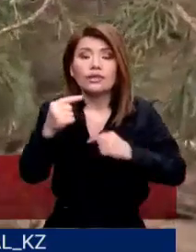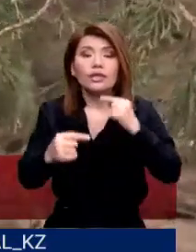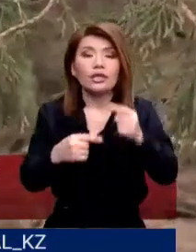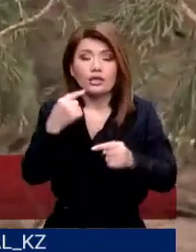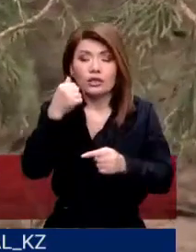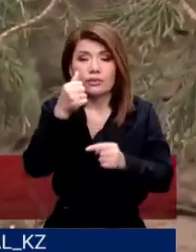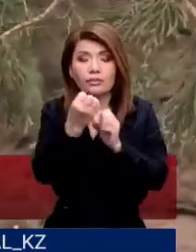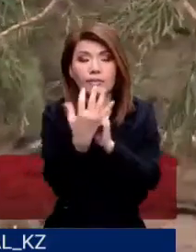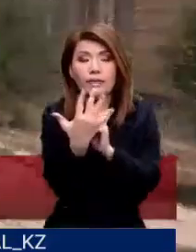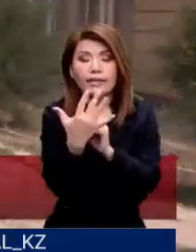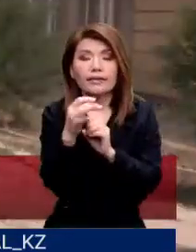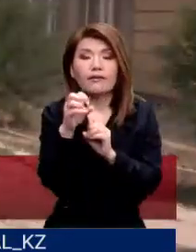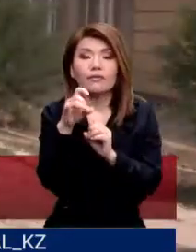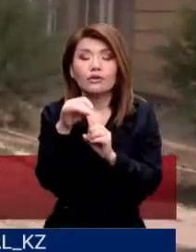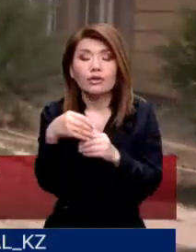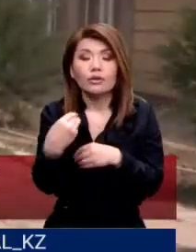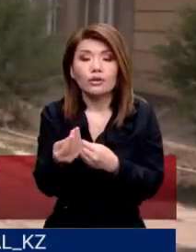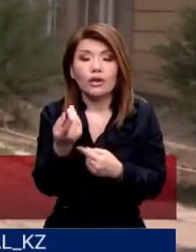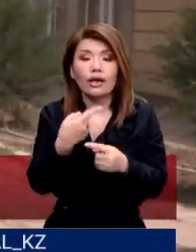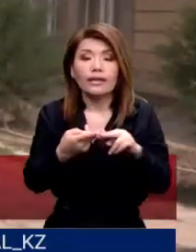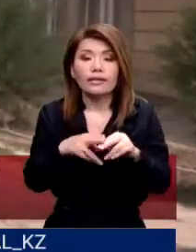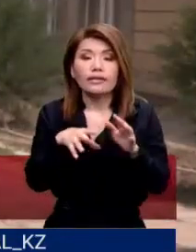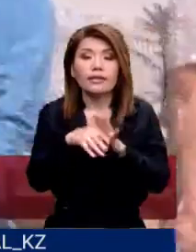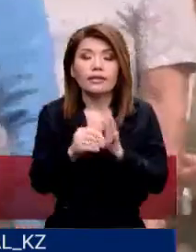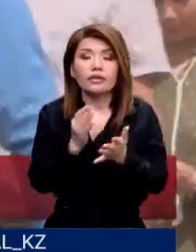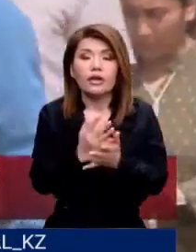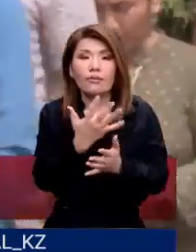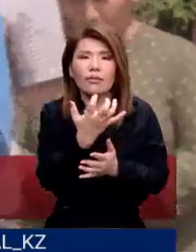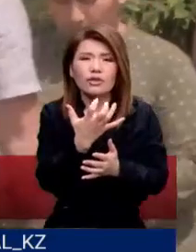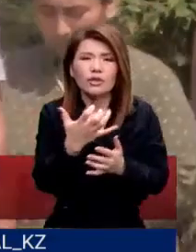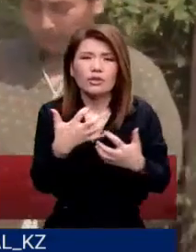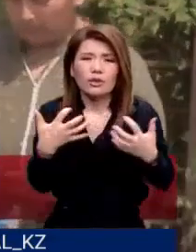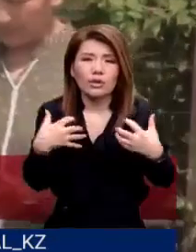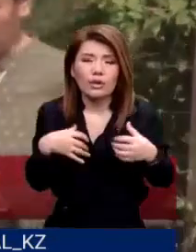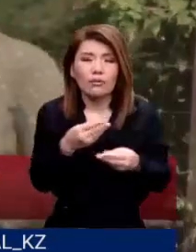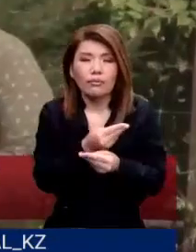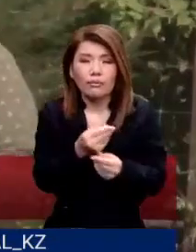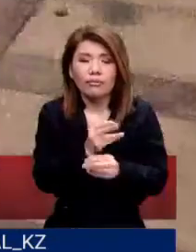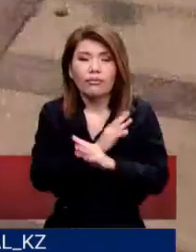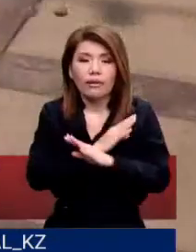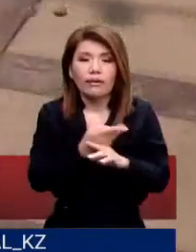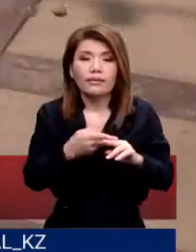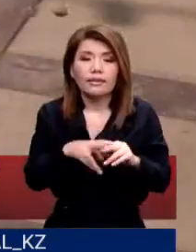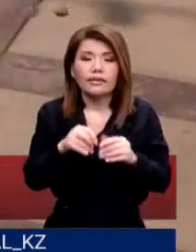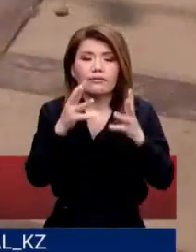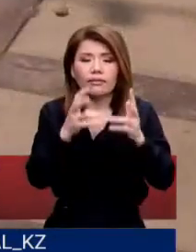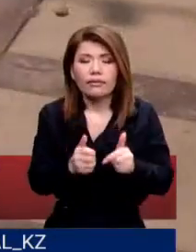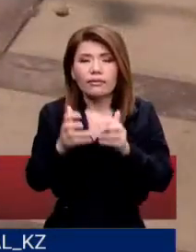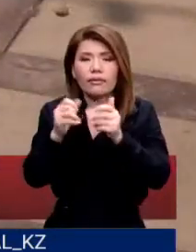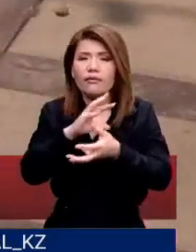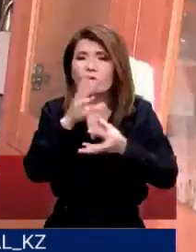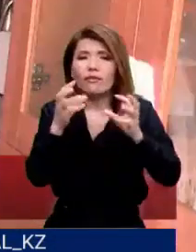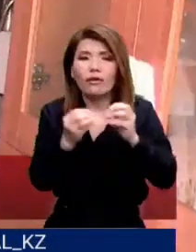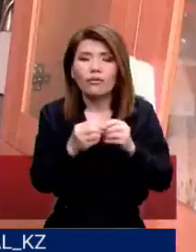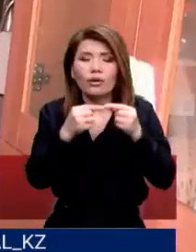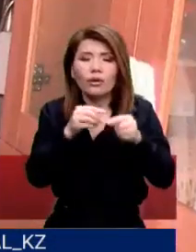15-ine дейін төленеді. Ауданда жиынтығы 6 үй жарамсыз күйге түсіп 500-ге жуық мал қырылған, одан бөлек 27 қора қопсы құлаған, олардың барлығына